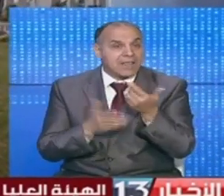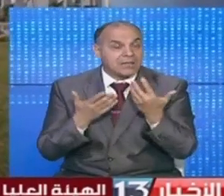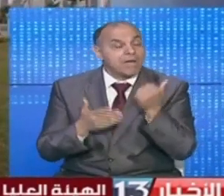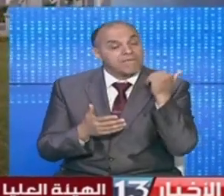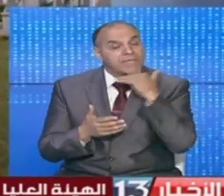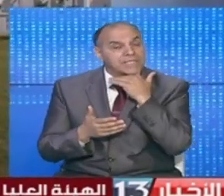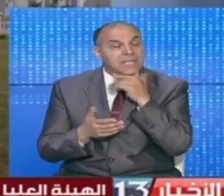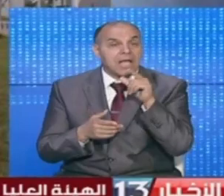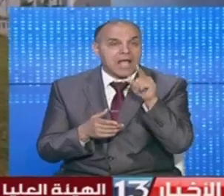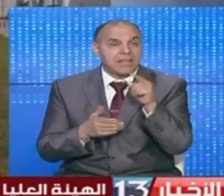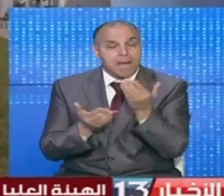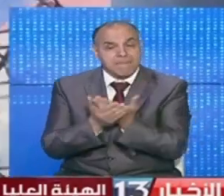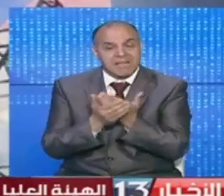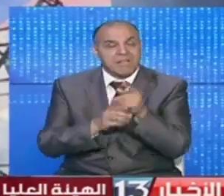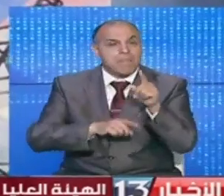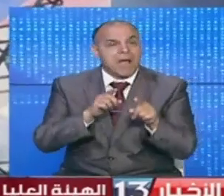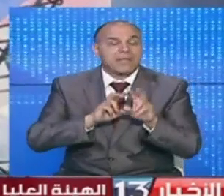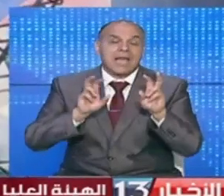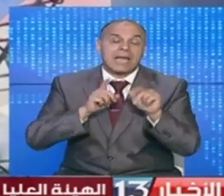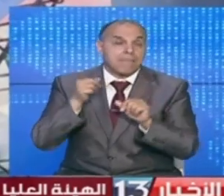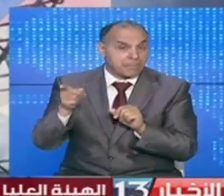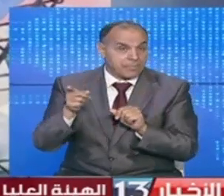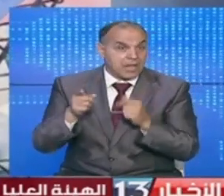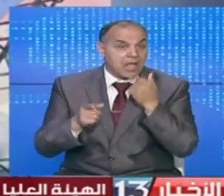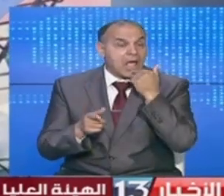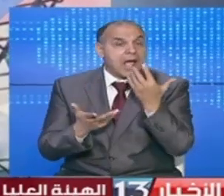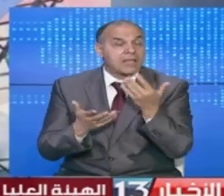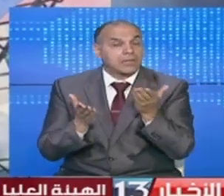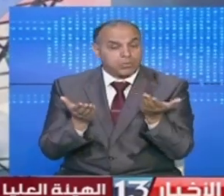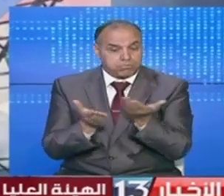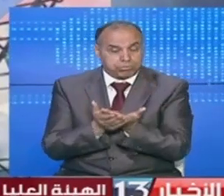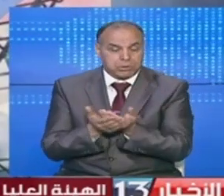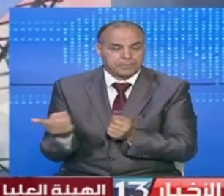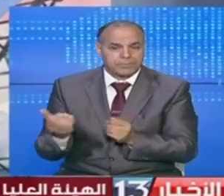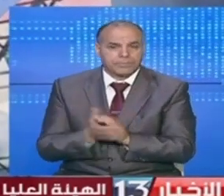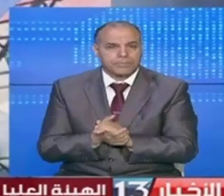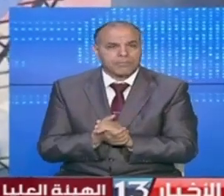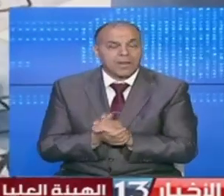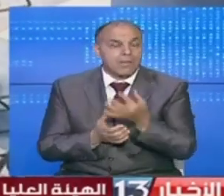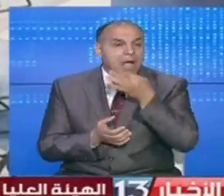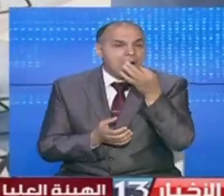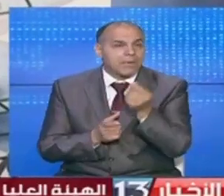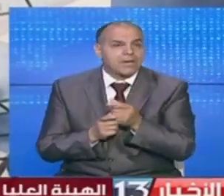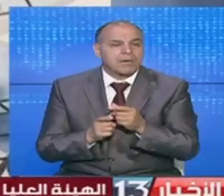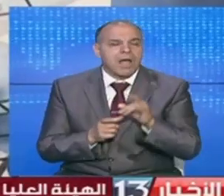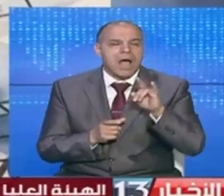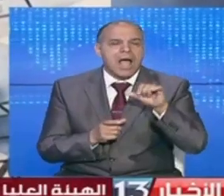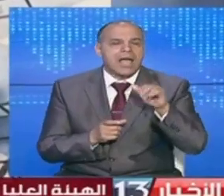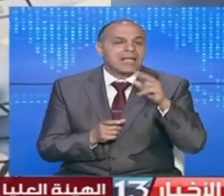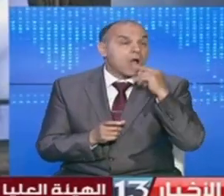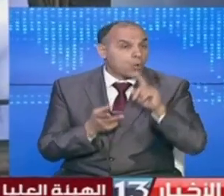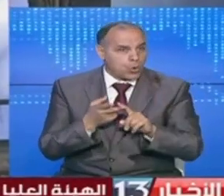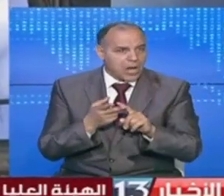الإسراع في البت في ملفات بعض وسائل الإعلام التي أحيلت إليها. كما عبرت الهيكا عن ارتياحها